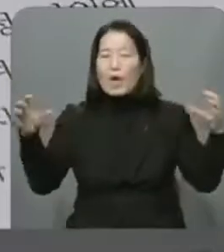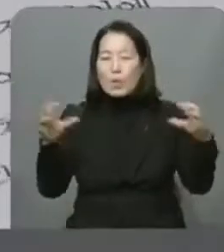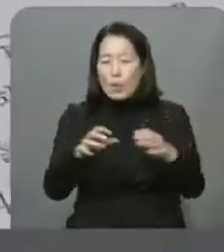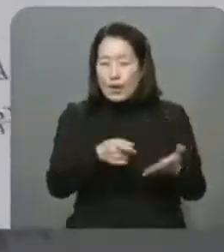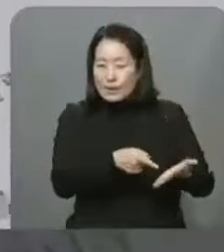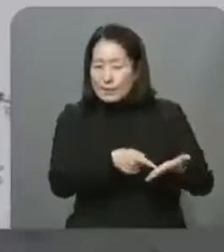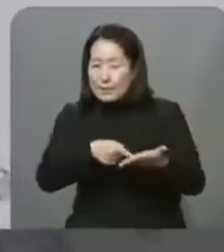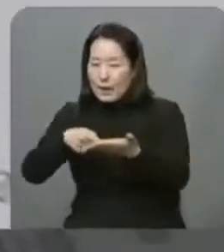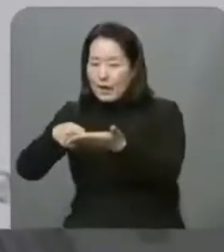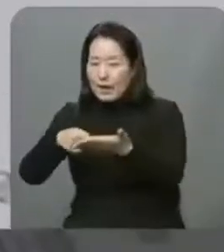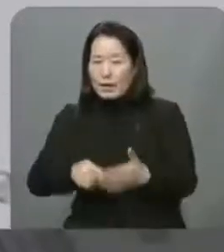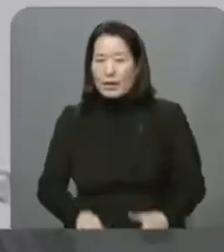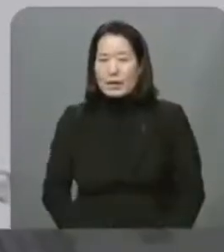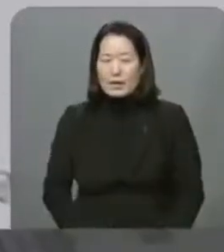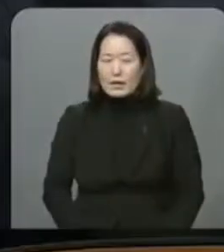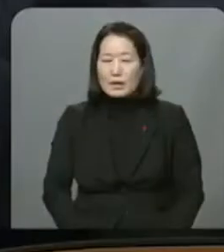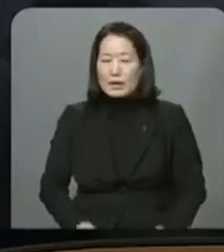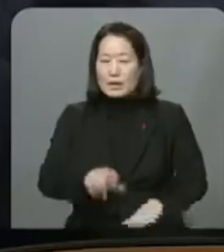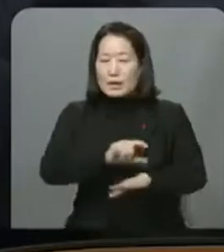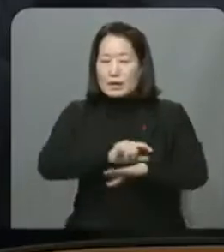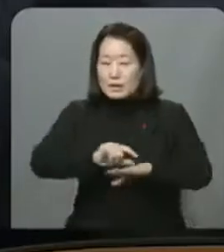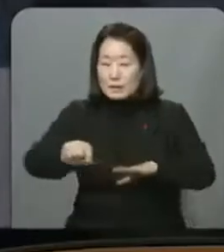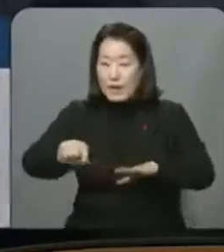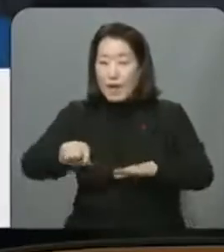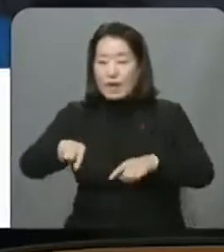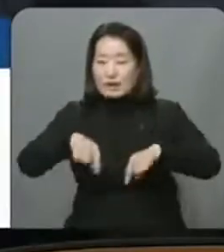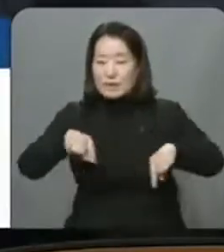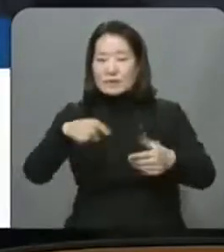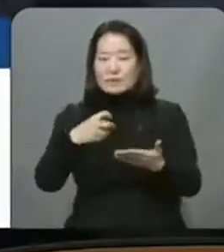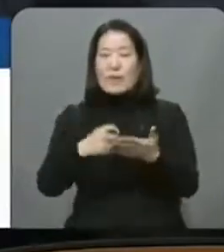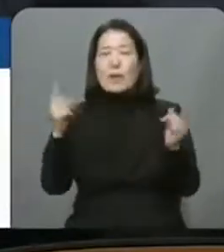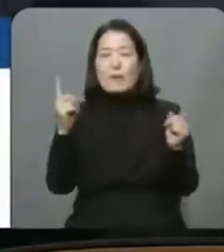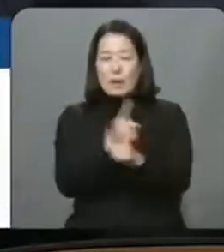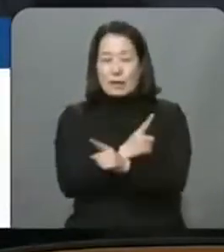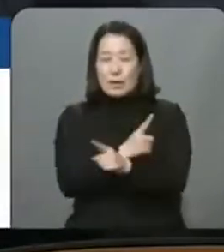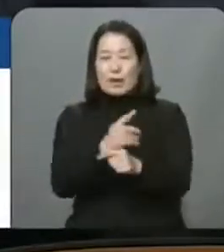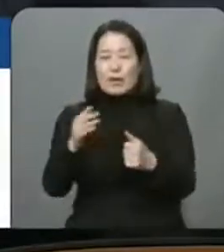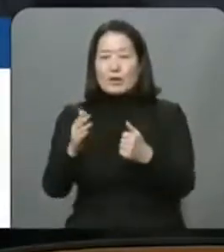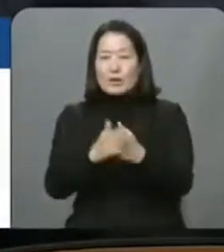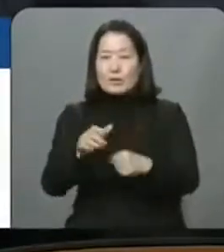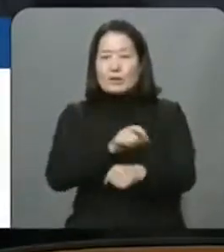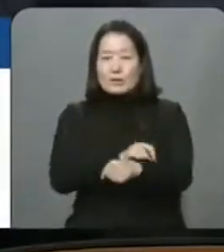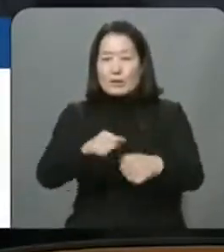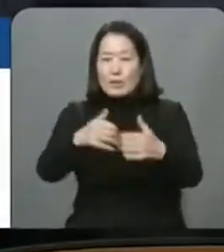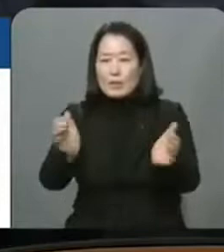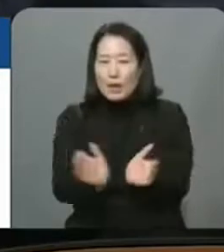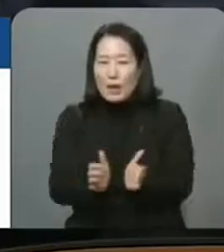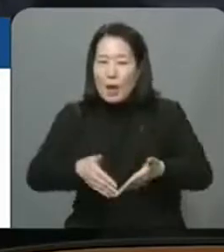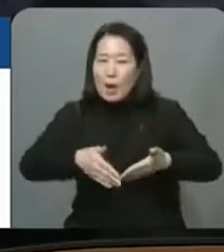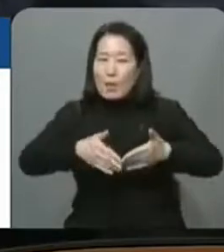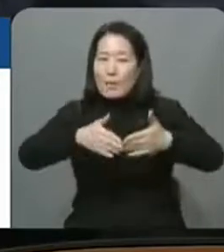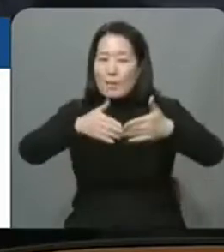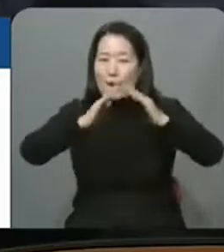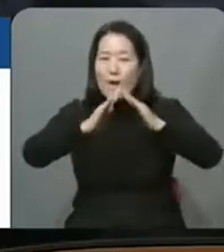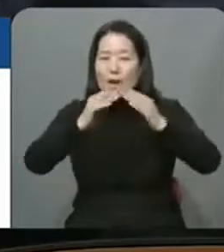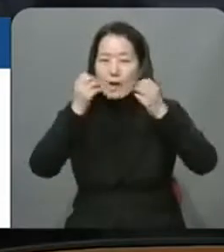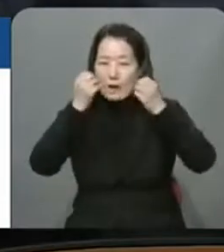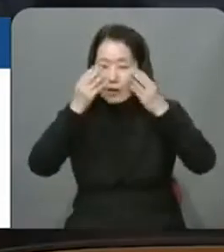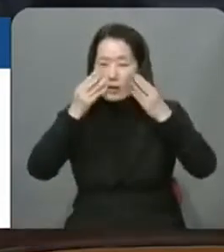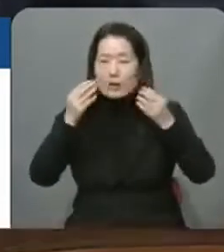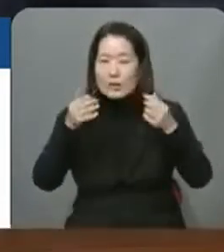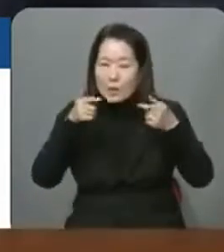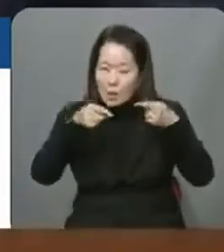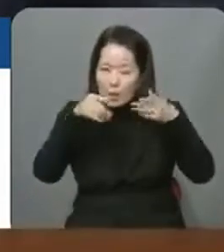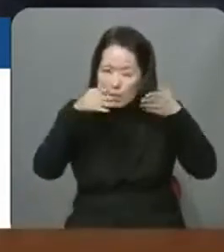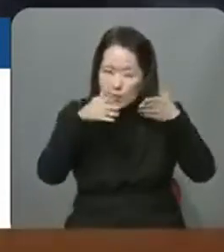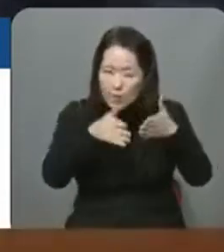나섰습니다. 지방자치법이 전면 개정되면서 저희들은 특별자치단체를 구성할 수 있는 그런 조항이 신설된 부분에 주목을